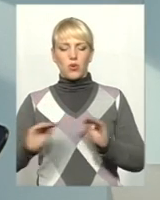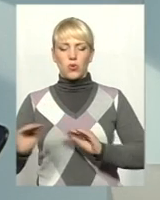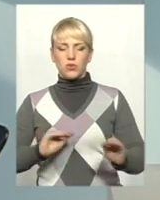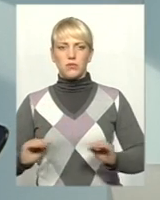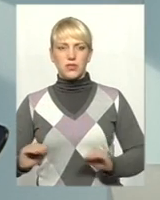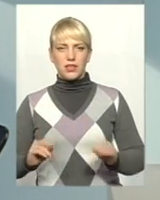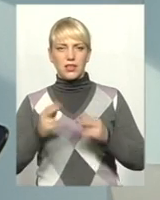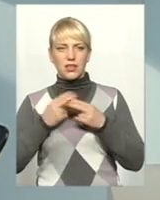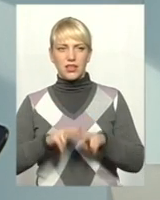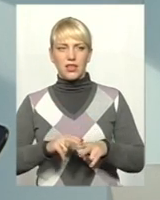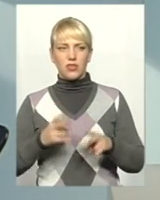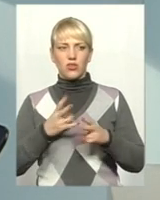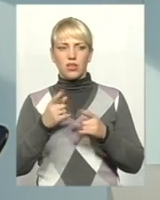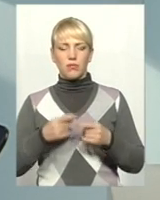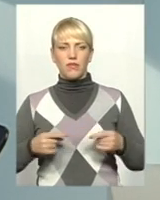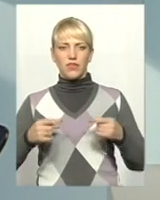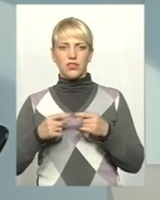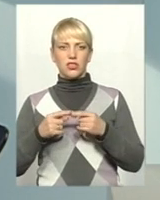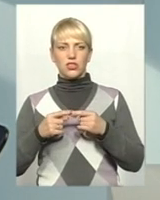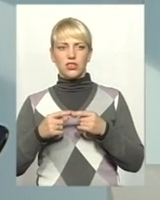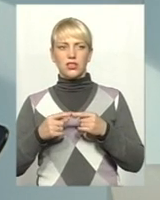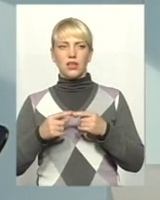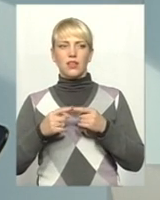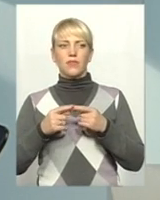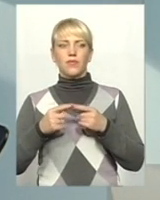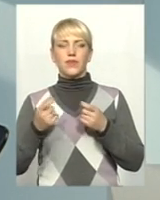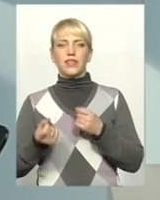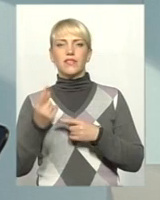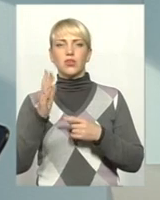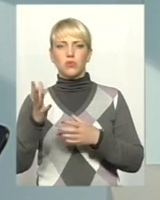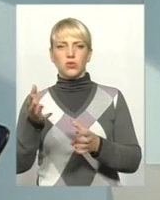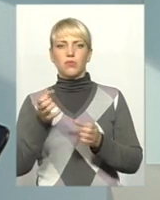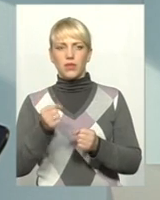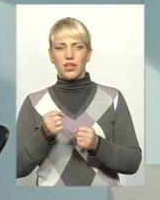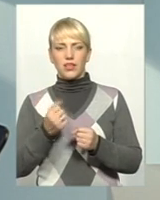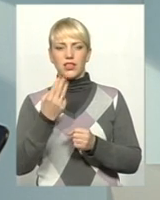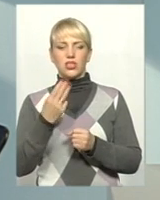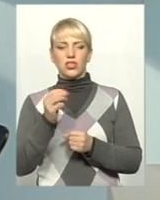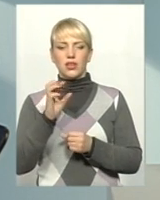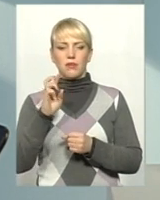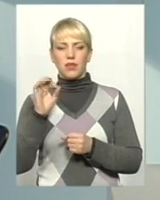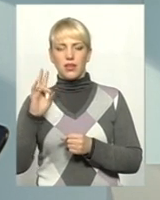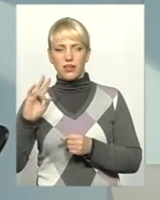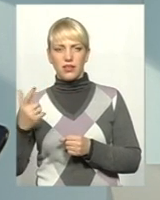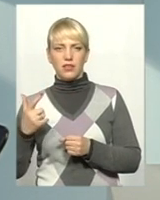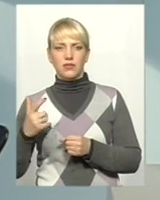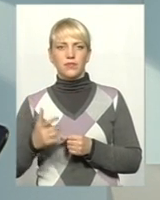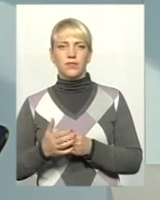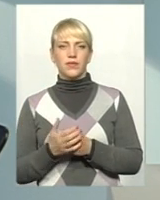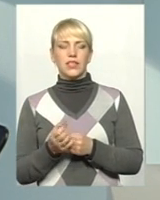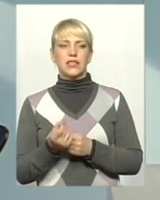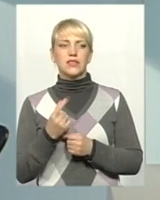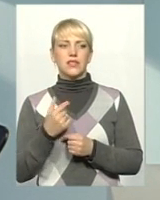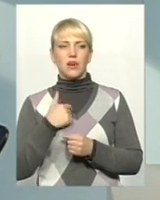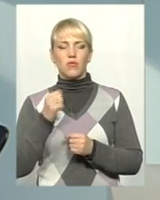треба розмістити техніку, треба визначитися в першу чергу, звідки вони будуть брати щебеневу продукцію. Я можу